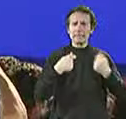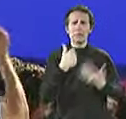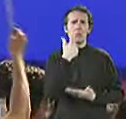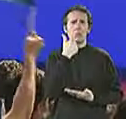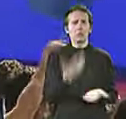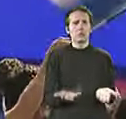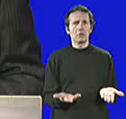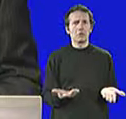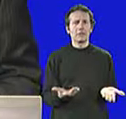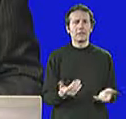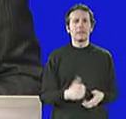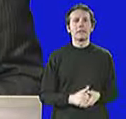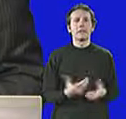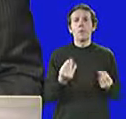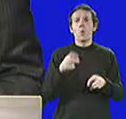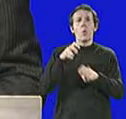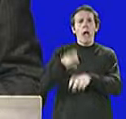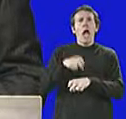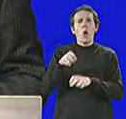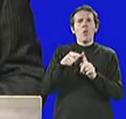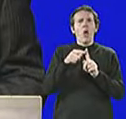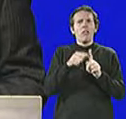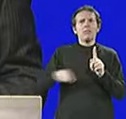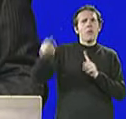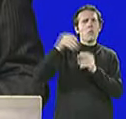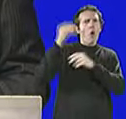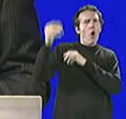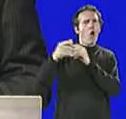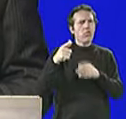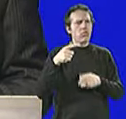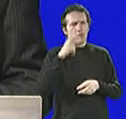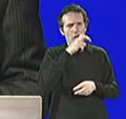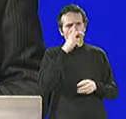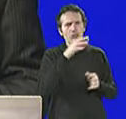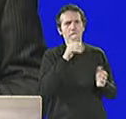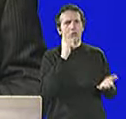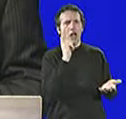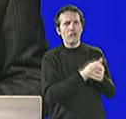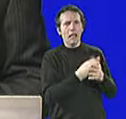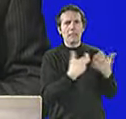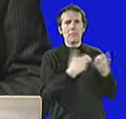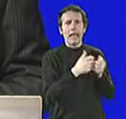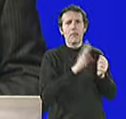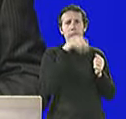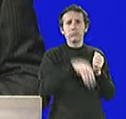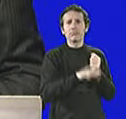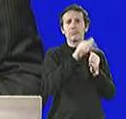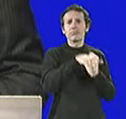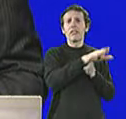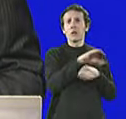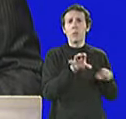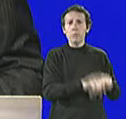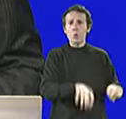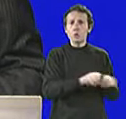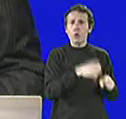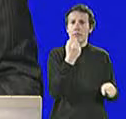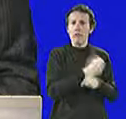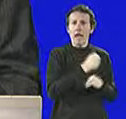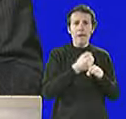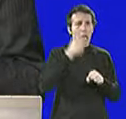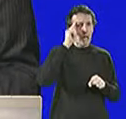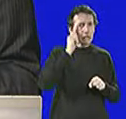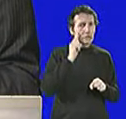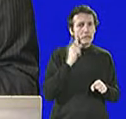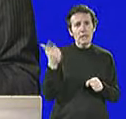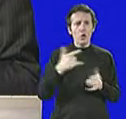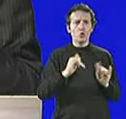L'agriculteur dont le revenu dépend d'un spéculateur à l'autre bout du monde, qui joue avec le prix de ce qu'il produit par son travail, éprouve